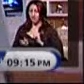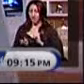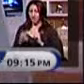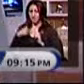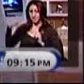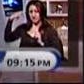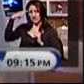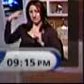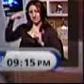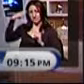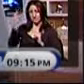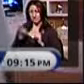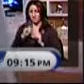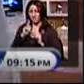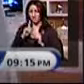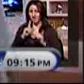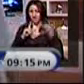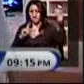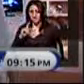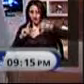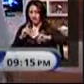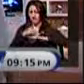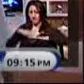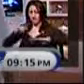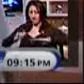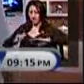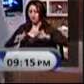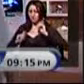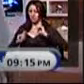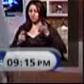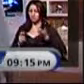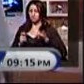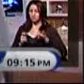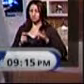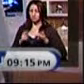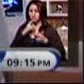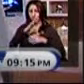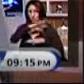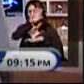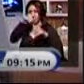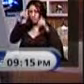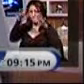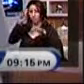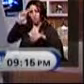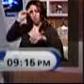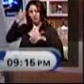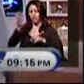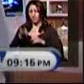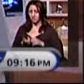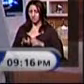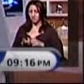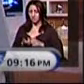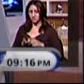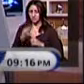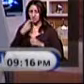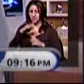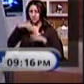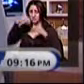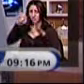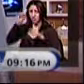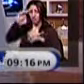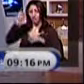القضاء انه باطل لا هو صحيح، انا لن يتركوا الفرنسيون يوما واحدا في القصر، واخد